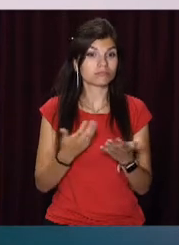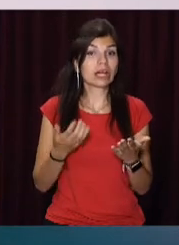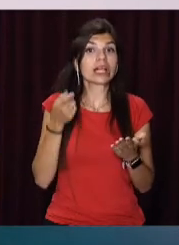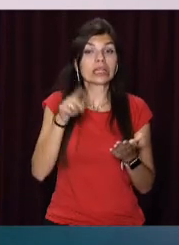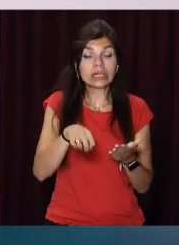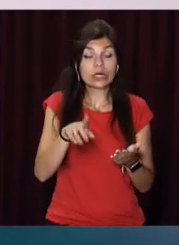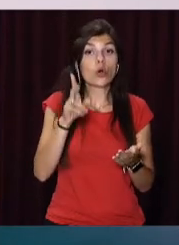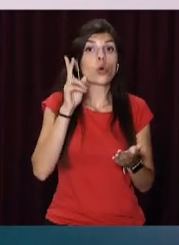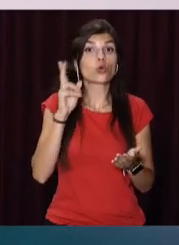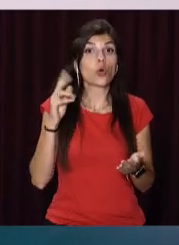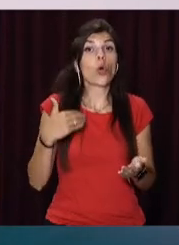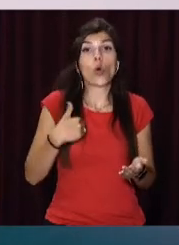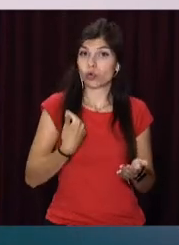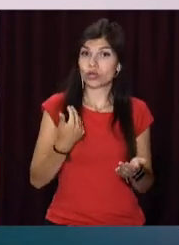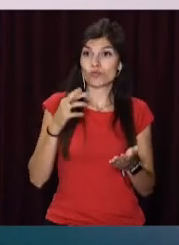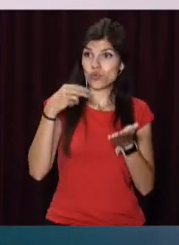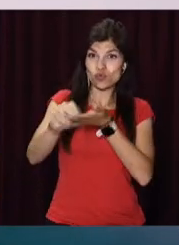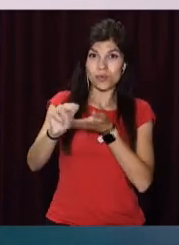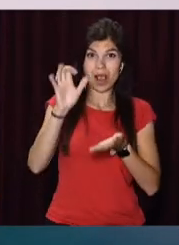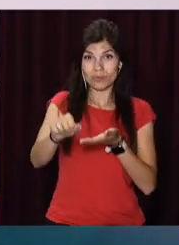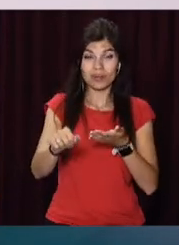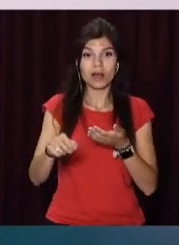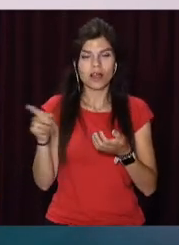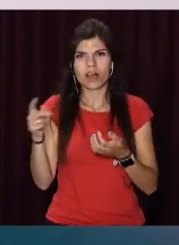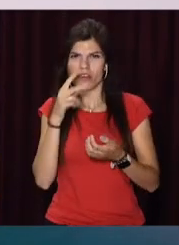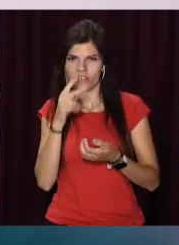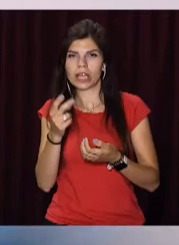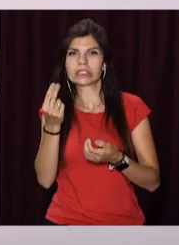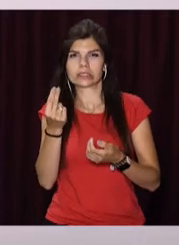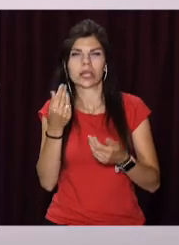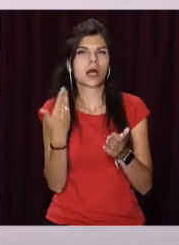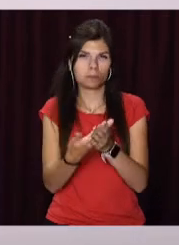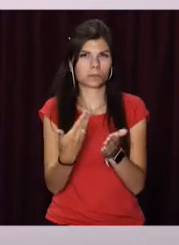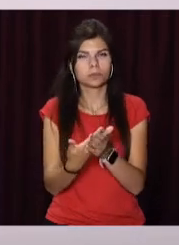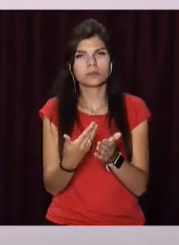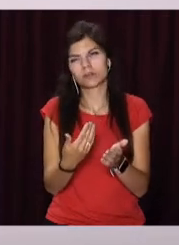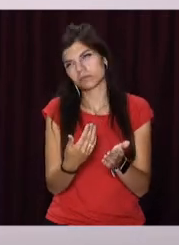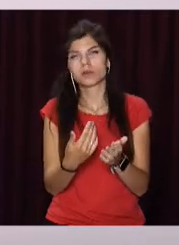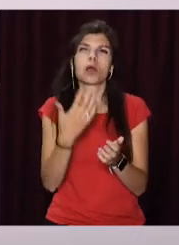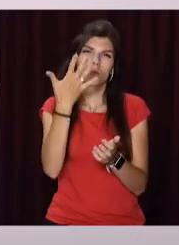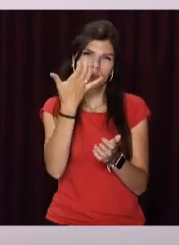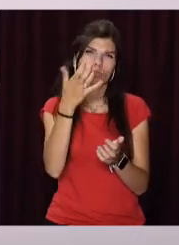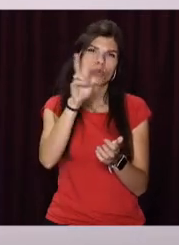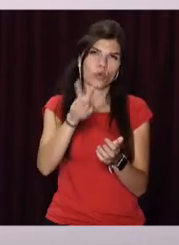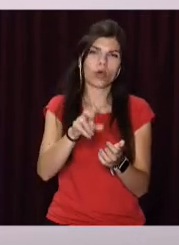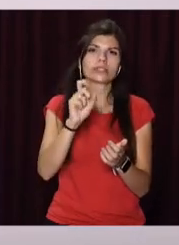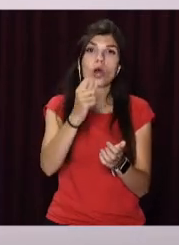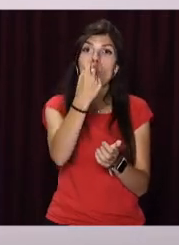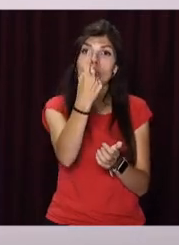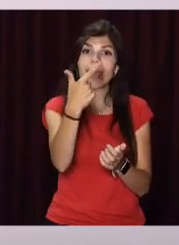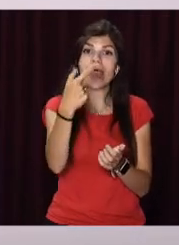тих, хто хотів би придбати, вони бачать там ціну приблизно десь 500 доларів за